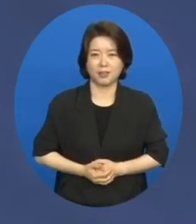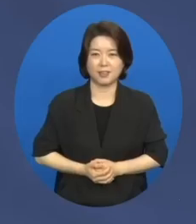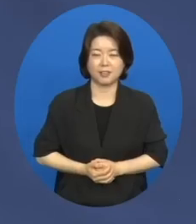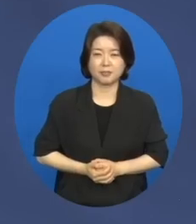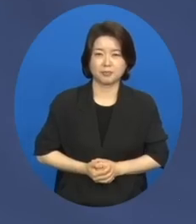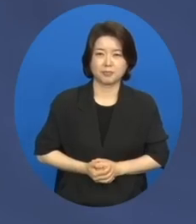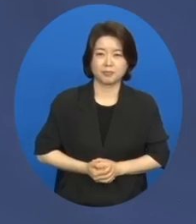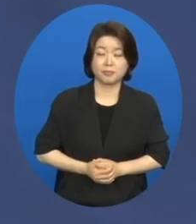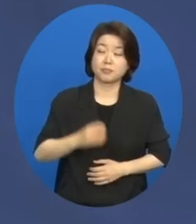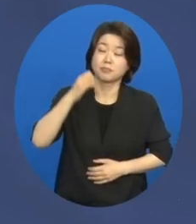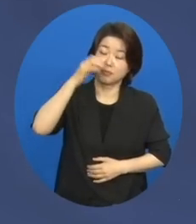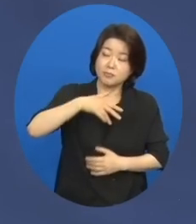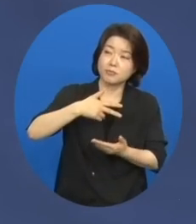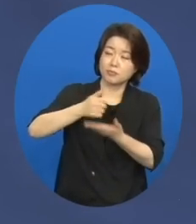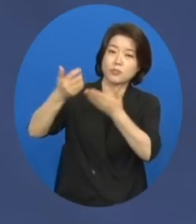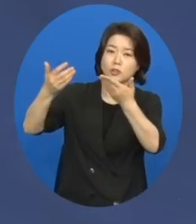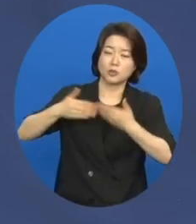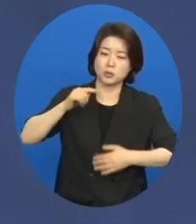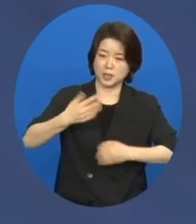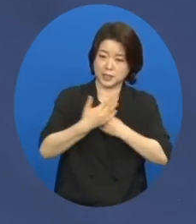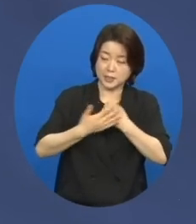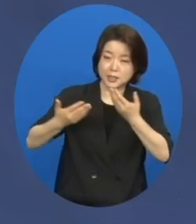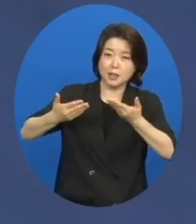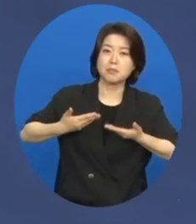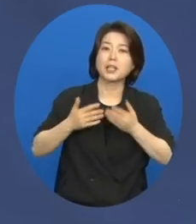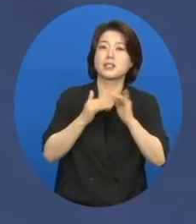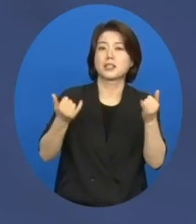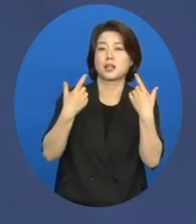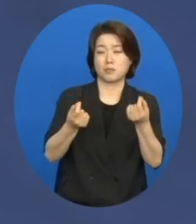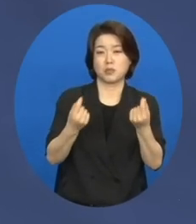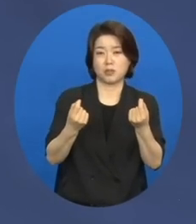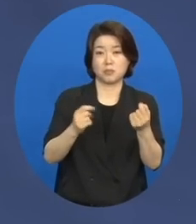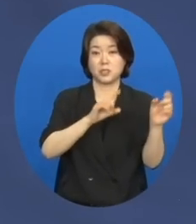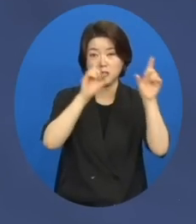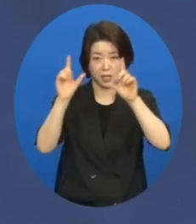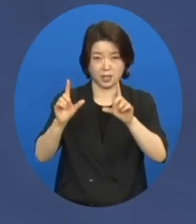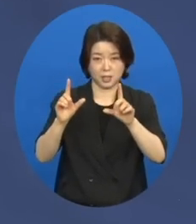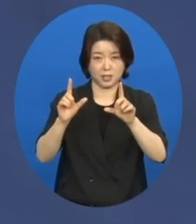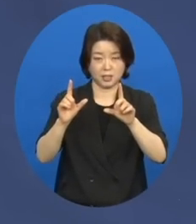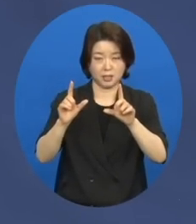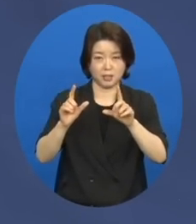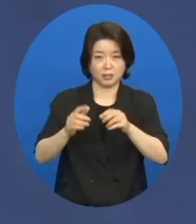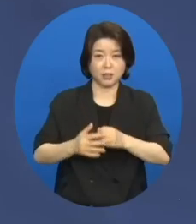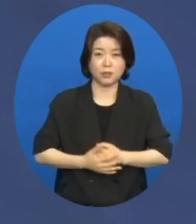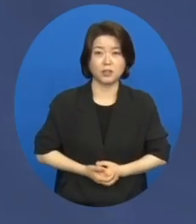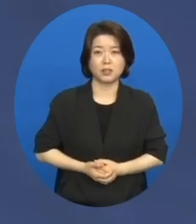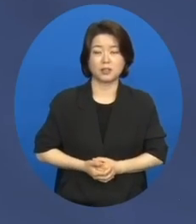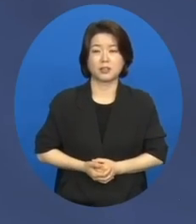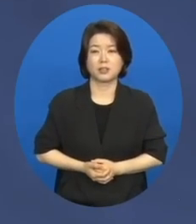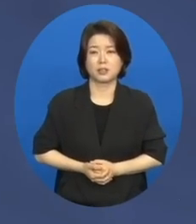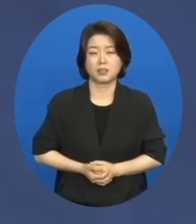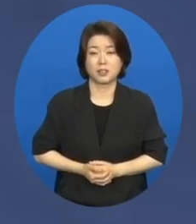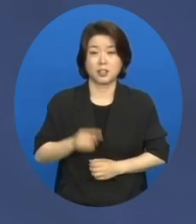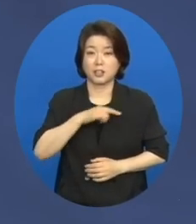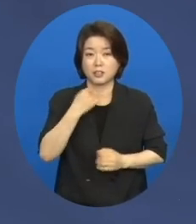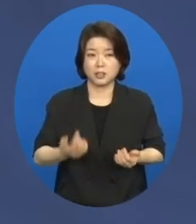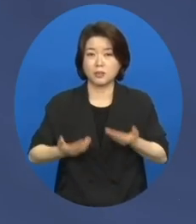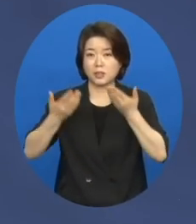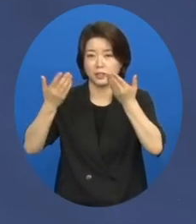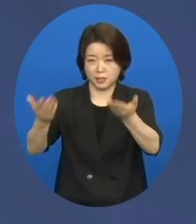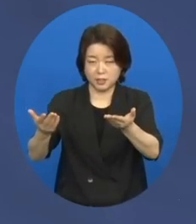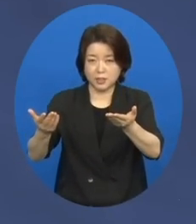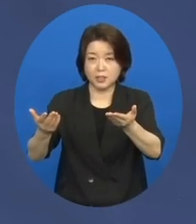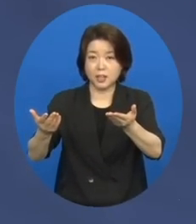그냥 주님이 주신 이 은혜를 받은 사람들답게 이렇게 살아보겠다. 자, 그러니까 거기에 헌신한 사람이라면